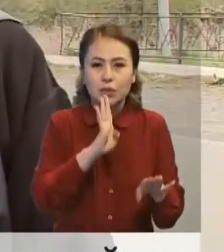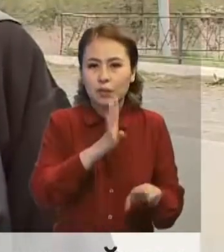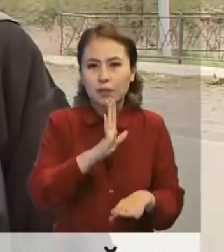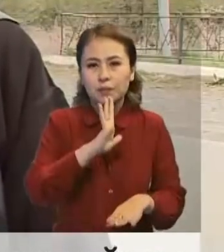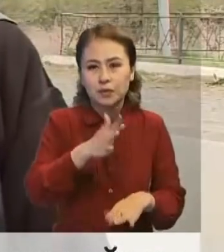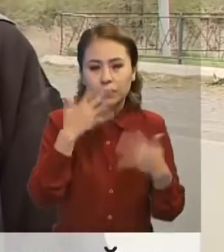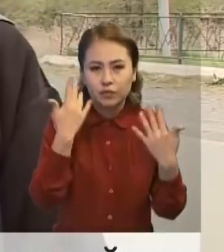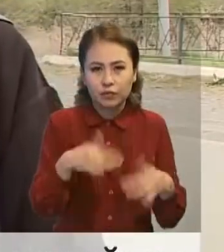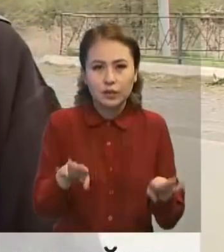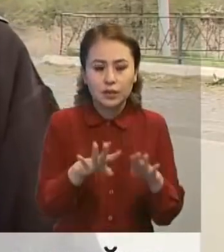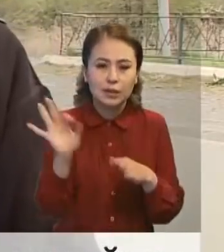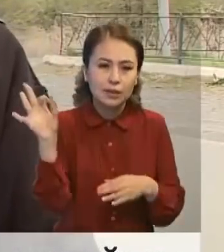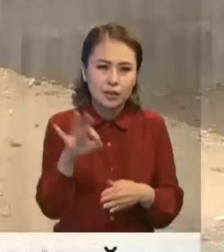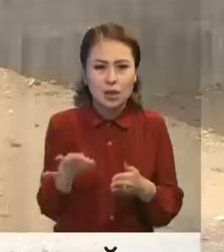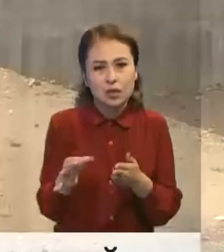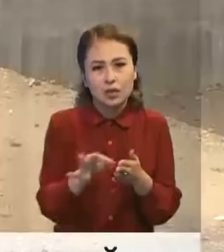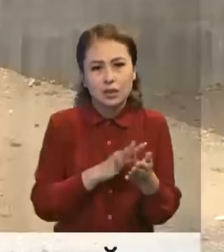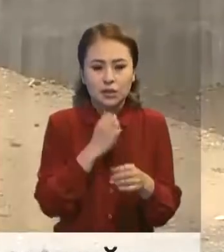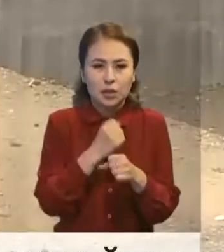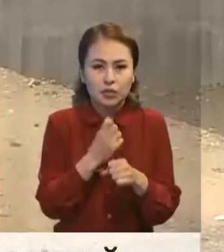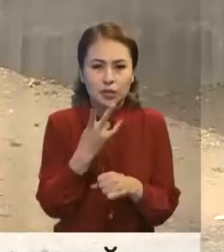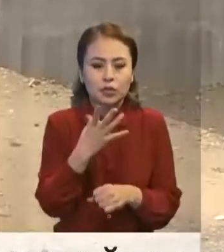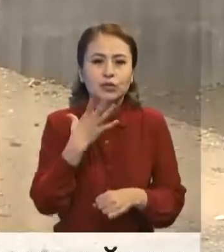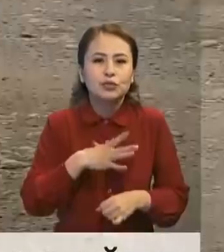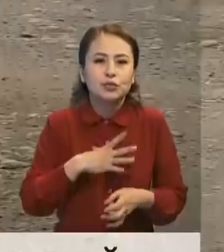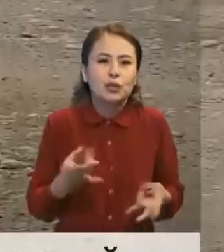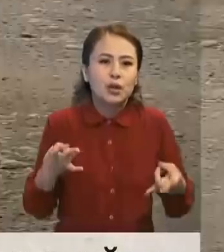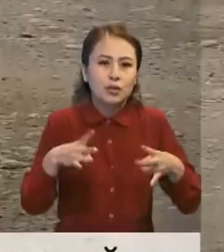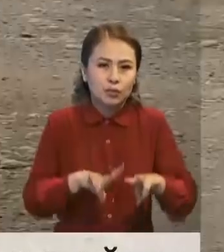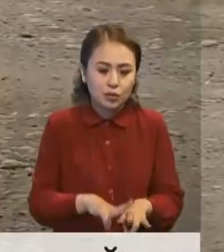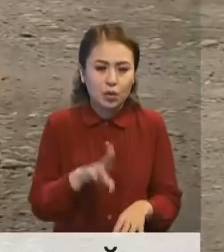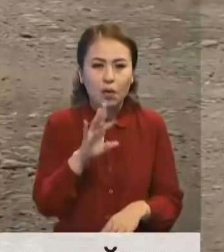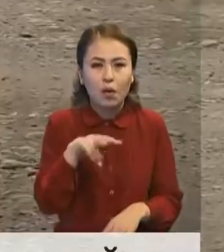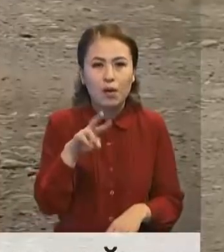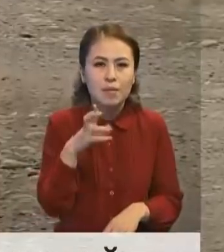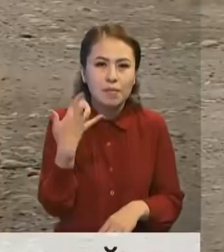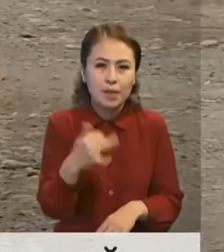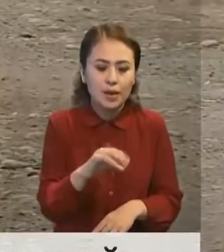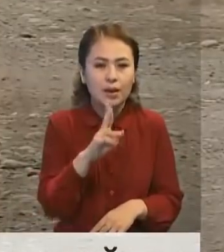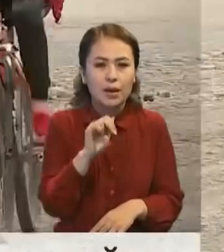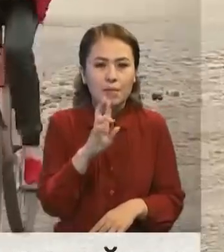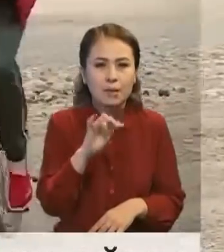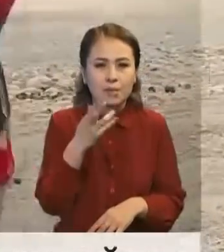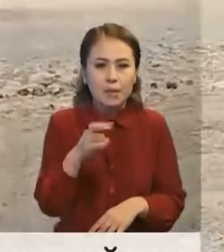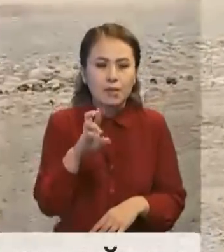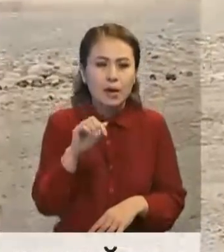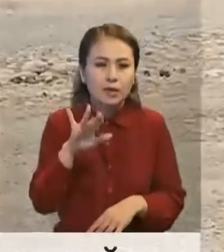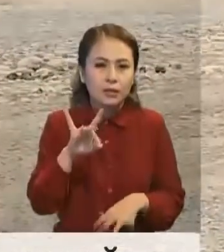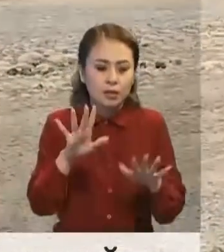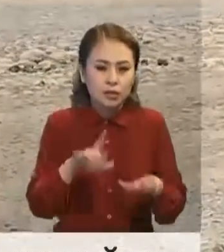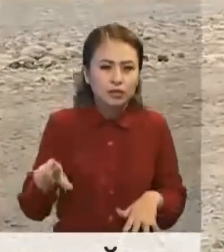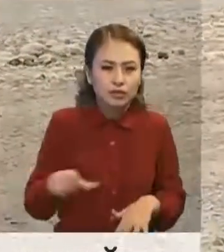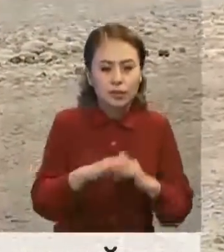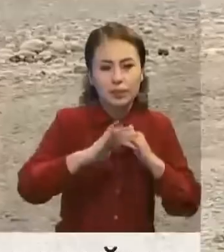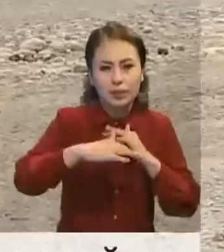қалды, жасағаннан кейін бірақ жасап тастау керек еді. Оны неменеге не үшін қалдырып қойды? Көлбайдан Қабанбай ауылына дейінгі аралықтағы жол топырақ және қиыршық